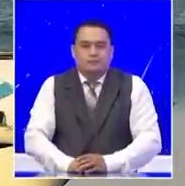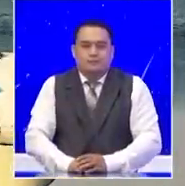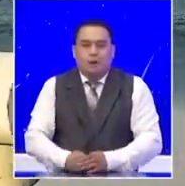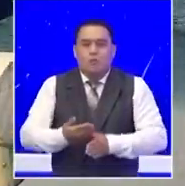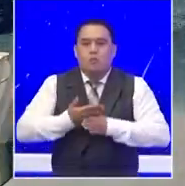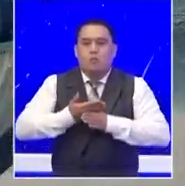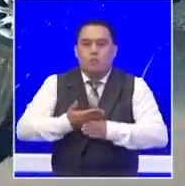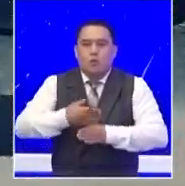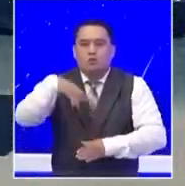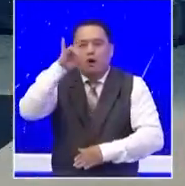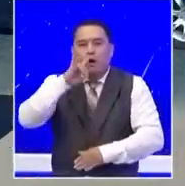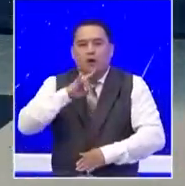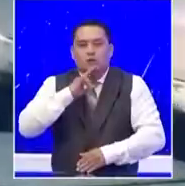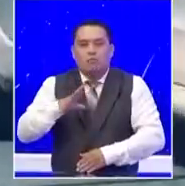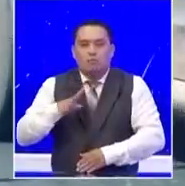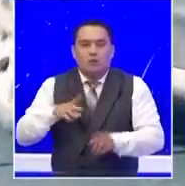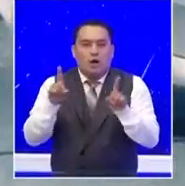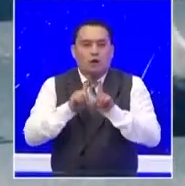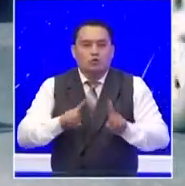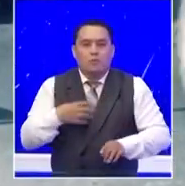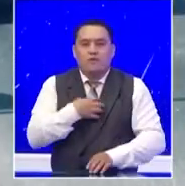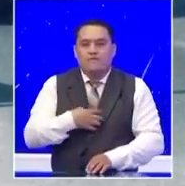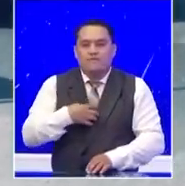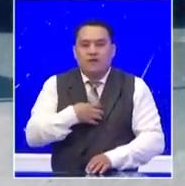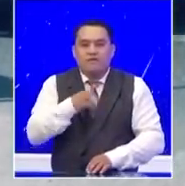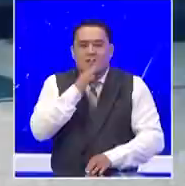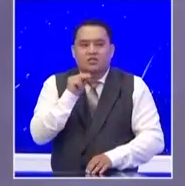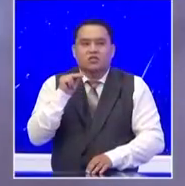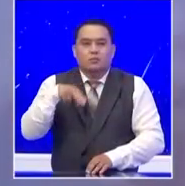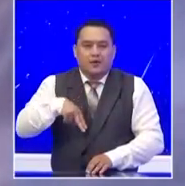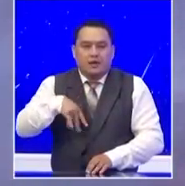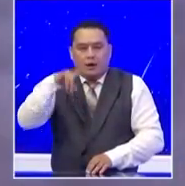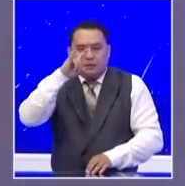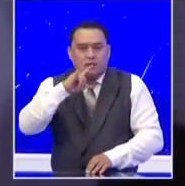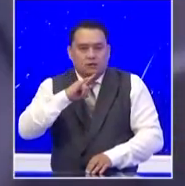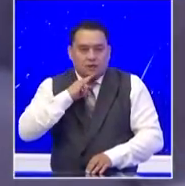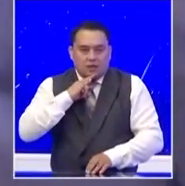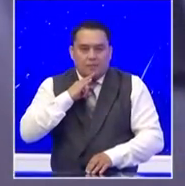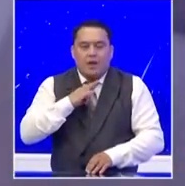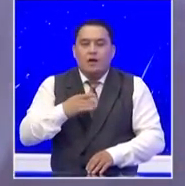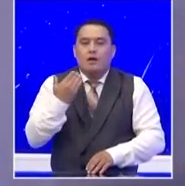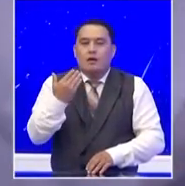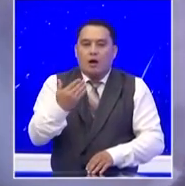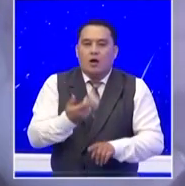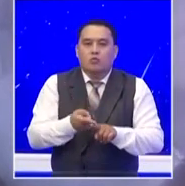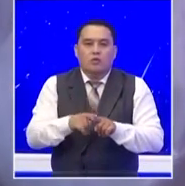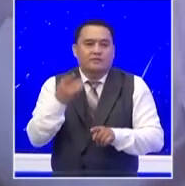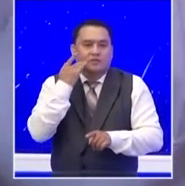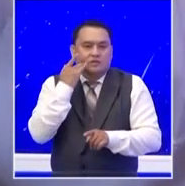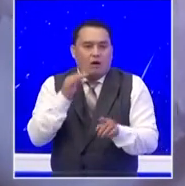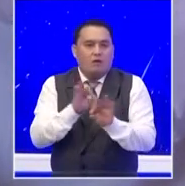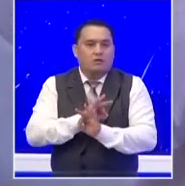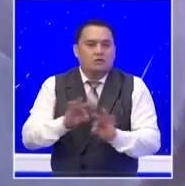Помощь неравнодушных казахстанцев была особенно важна в период режима чрезвычайного положения. Казахстанцы, которые всегда